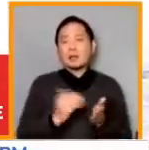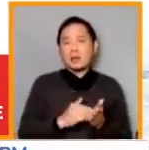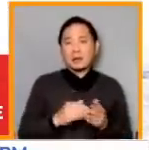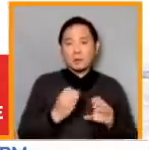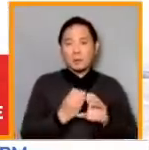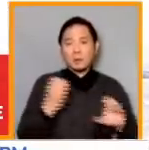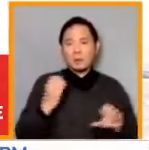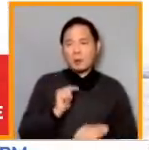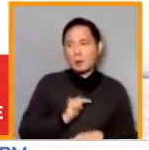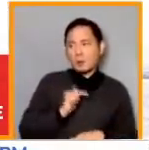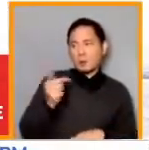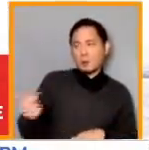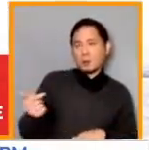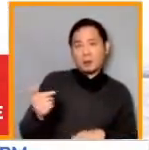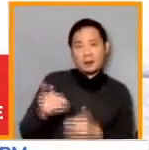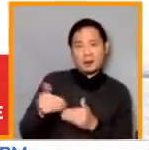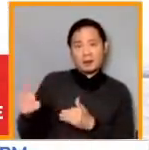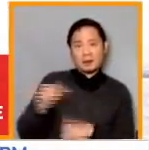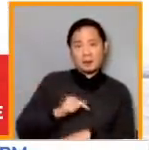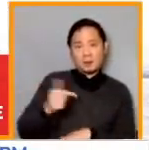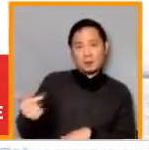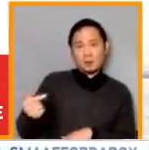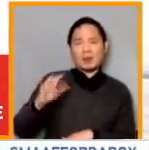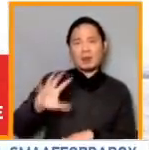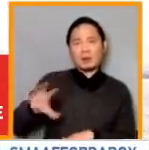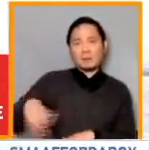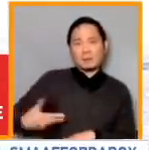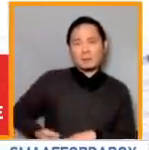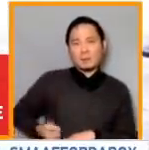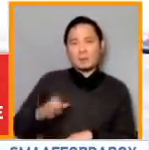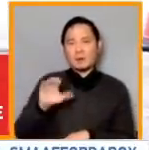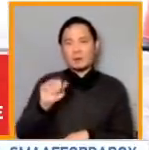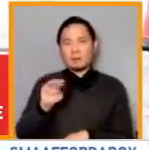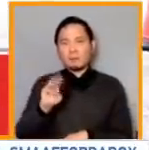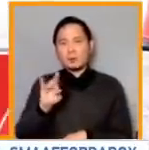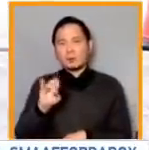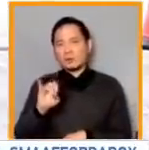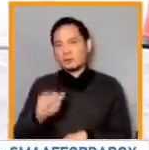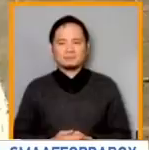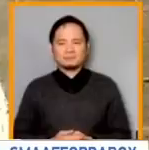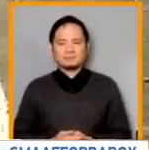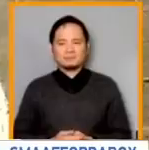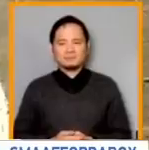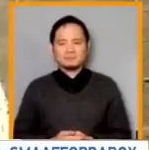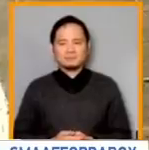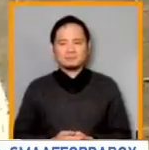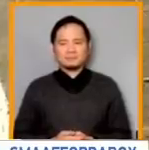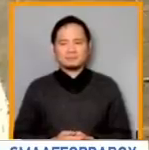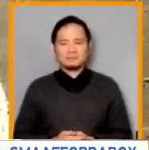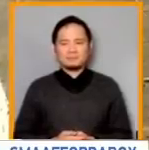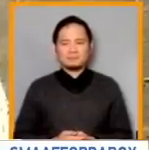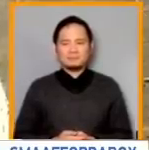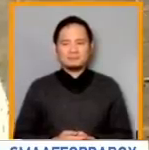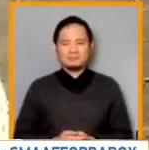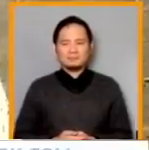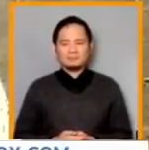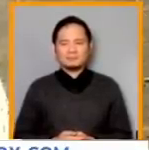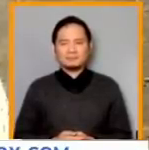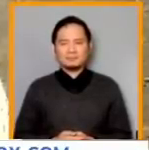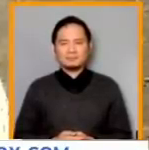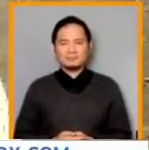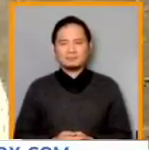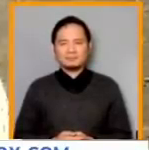naman. Yan ang unang balita dito sa Maynila. Ako po si Darlene Kai, buong puso para sa Pilipinas. Magdodonate po ang Pilipinas ng mga